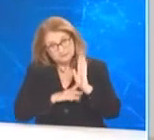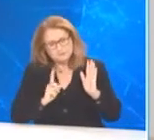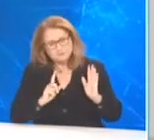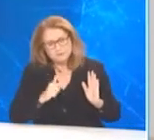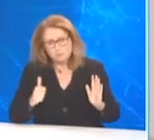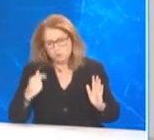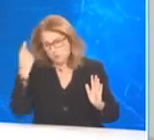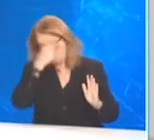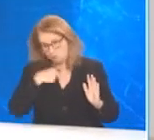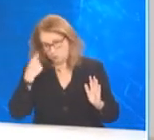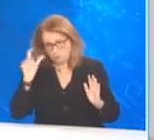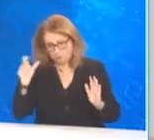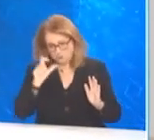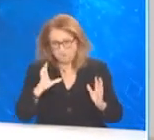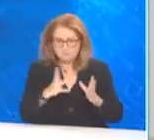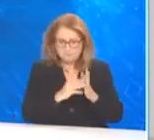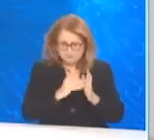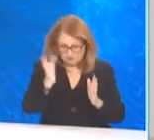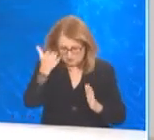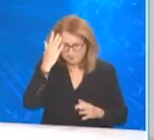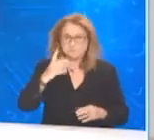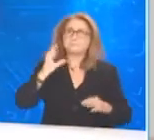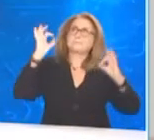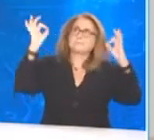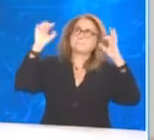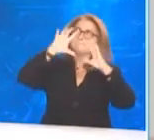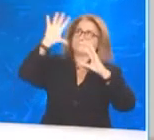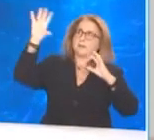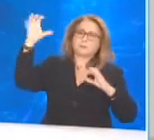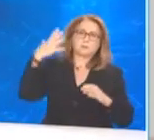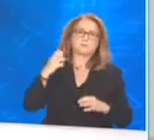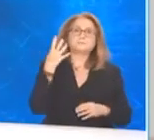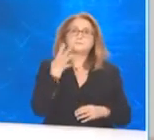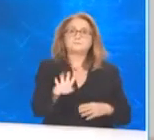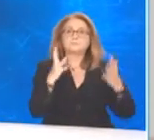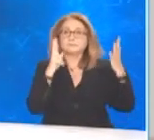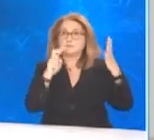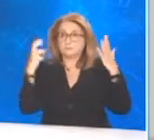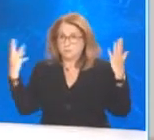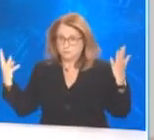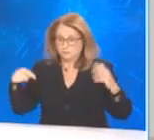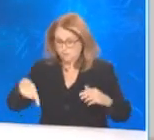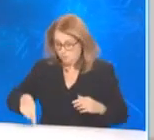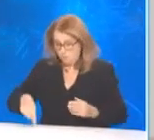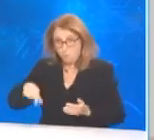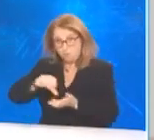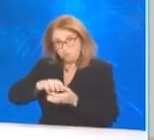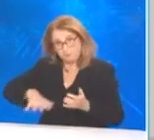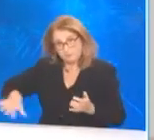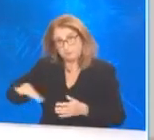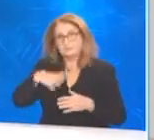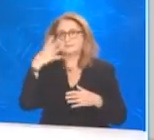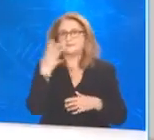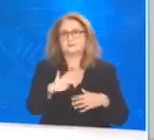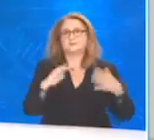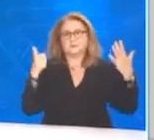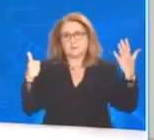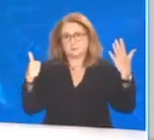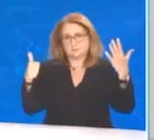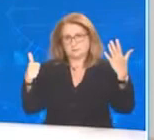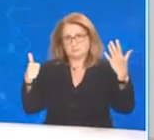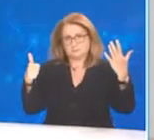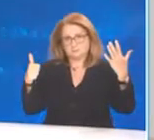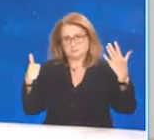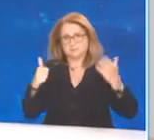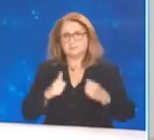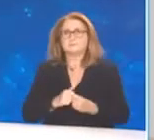Π.χ. να σας πω ένα παράδειγμα. Έχουμε 478 στην Κεντρική Μακεδονία. Έχουμε στην Αττική 406. Η απόφαση